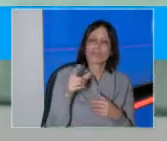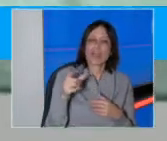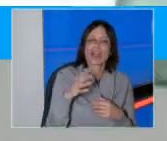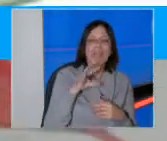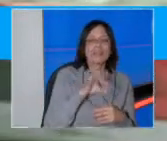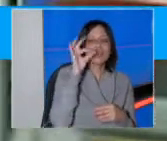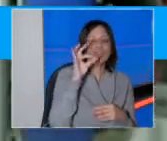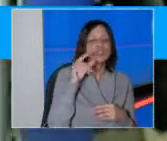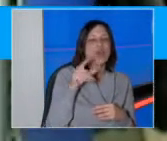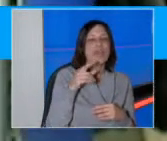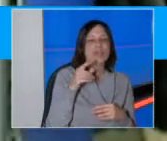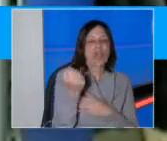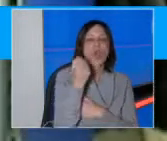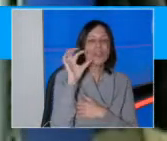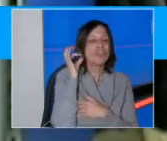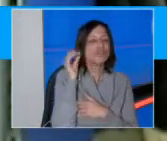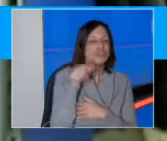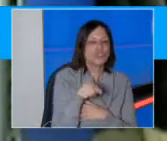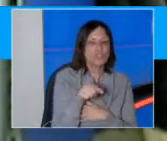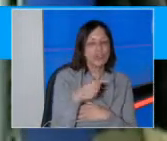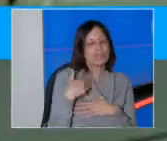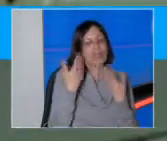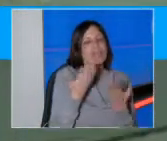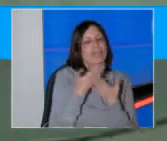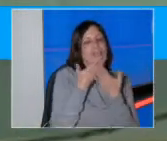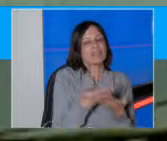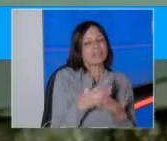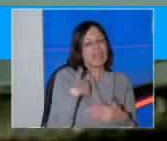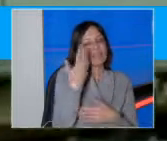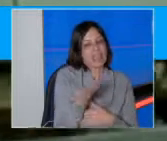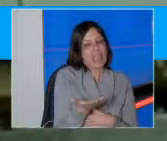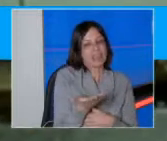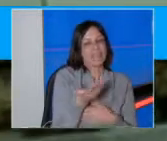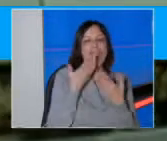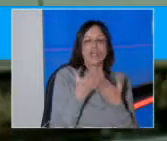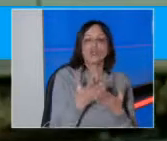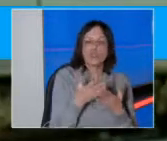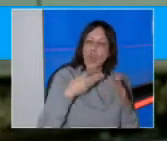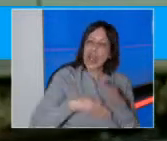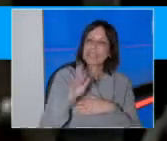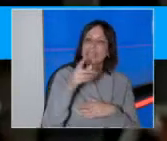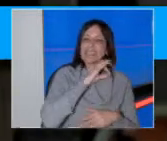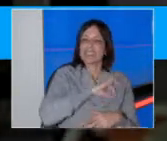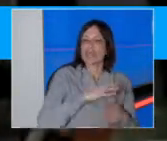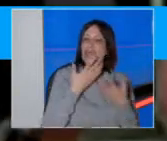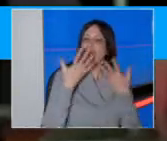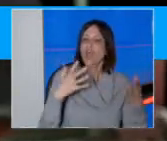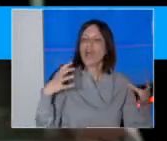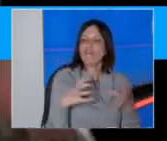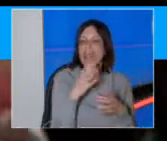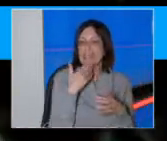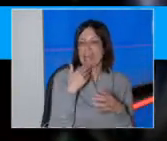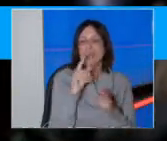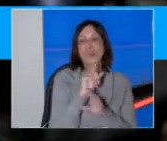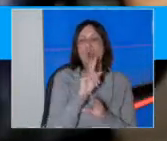הנשים האלה, להושיט להם יד ולעזור להם לצאת, ואיזה רווח אדיר זה לחברה הישראלית, כן? זה לא רק